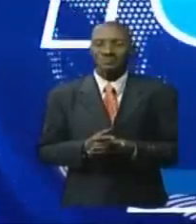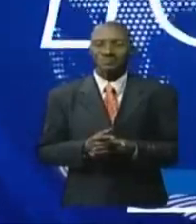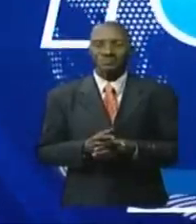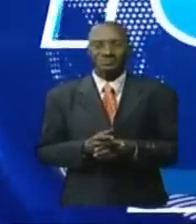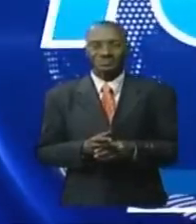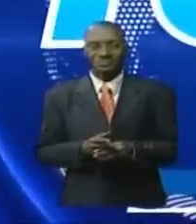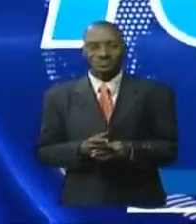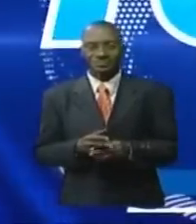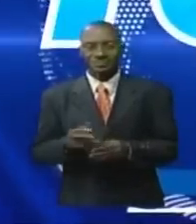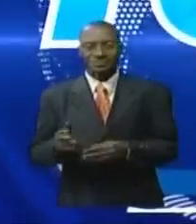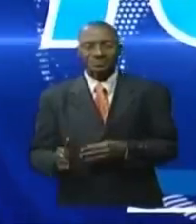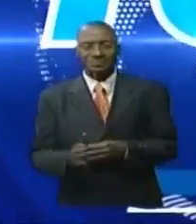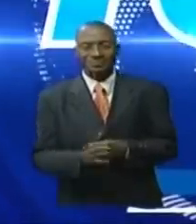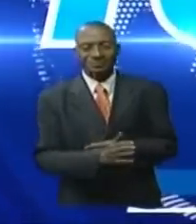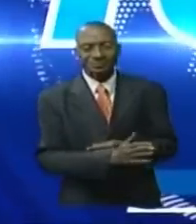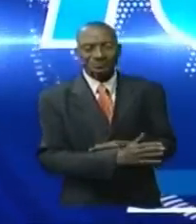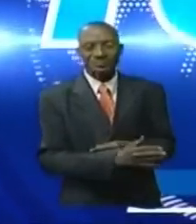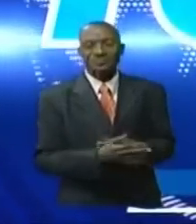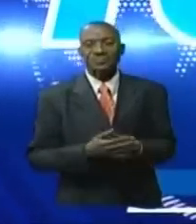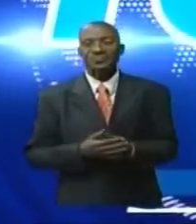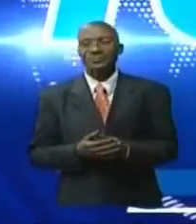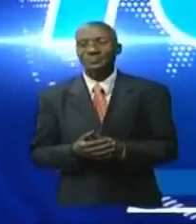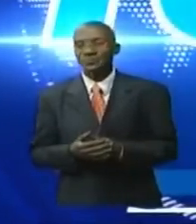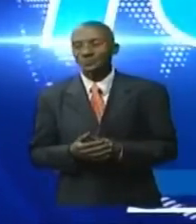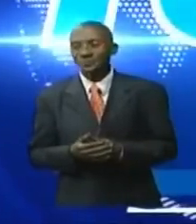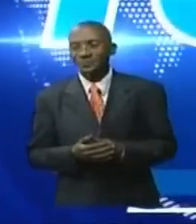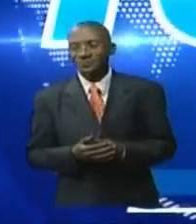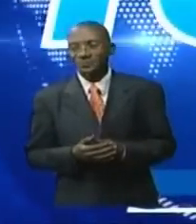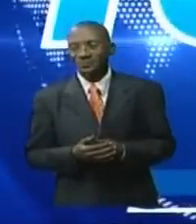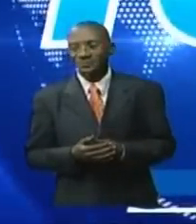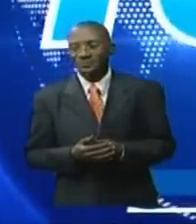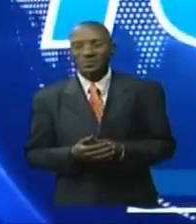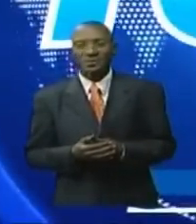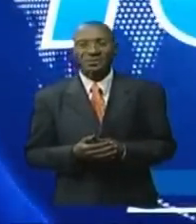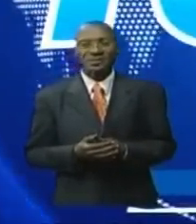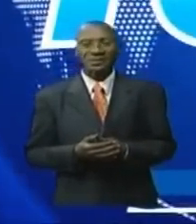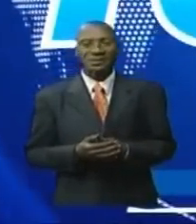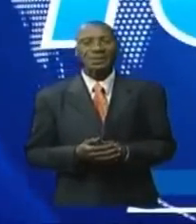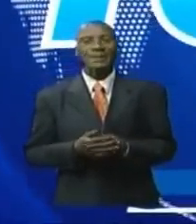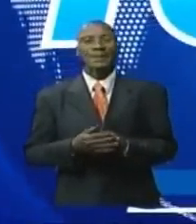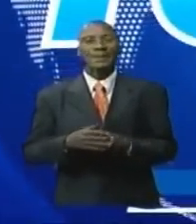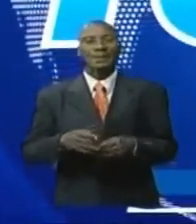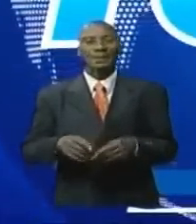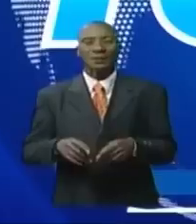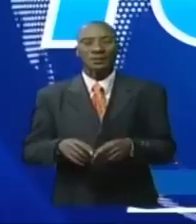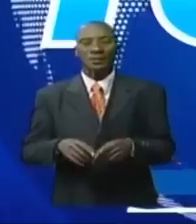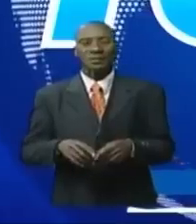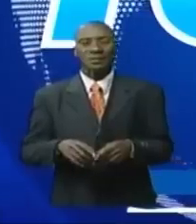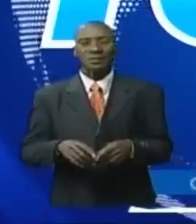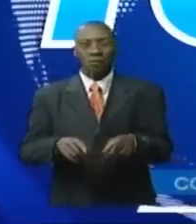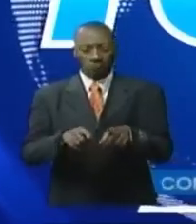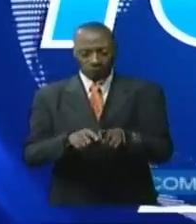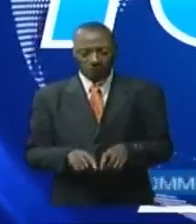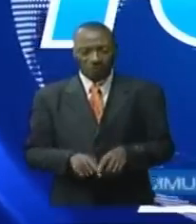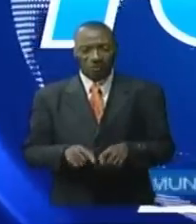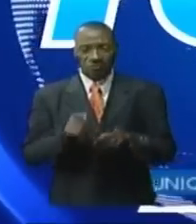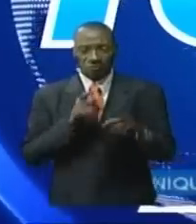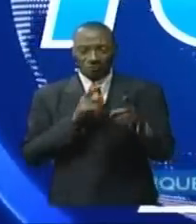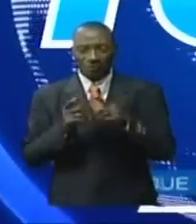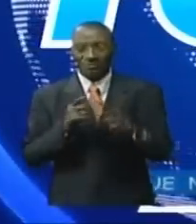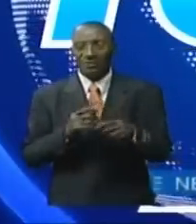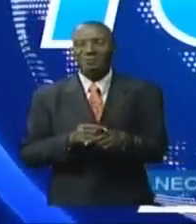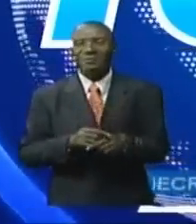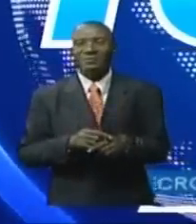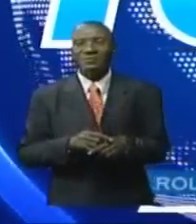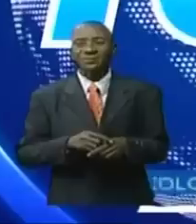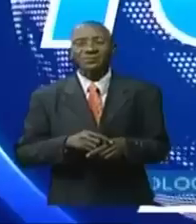Voilà, et dans la province du Haut-Ouéli, les travaux de modernisation des grandes avenues dont la ville d'Issirou évolue normalement.